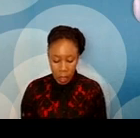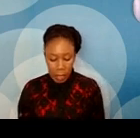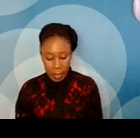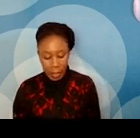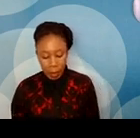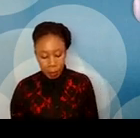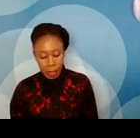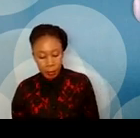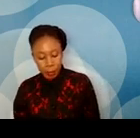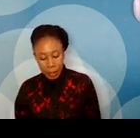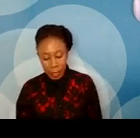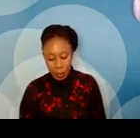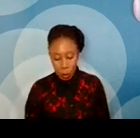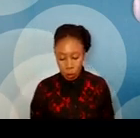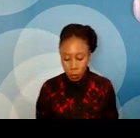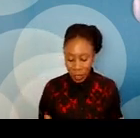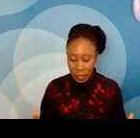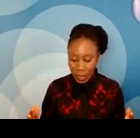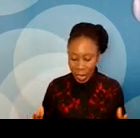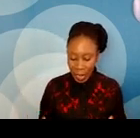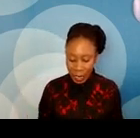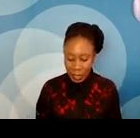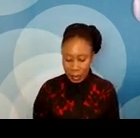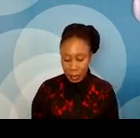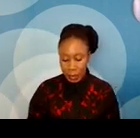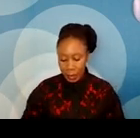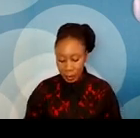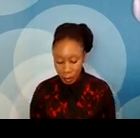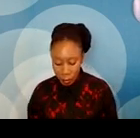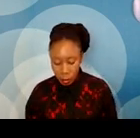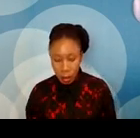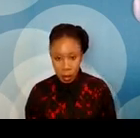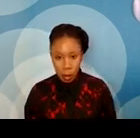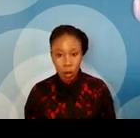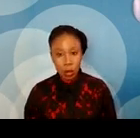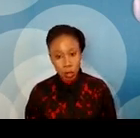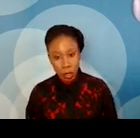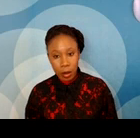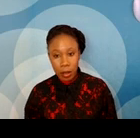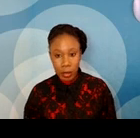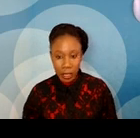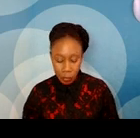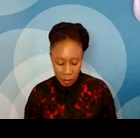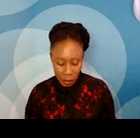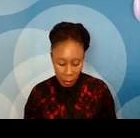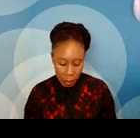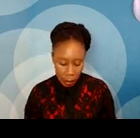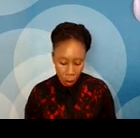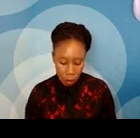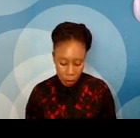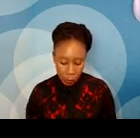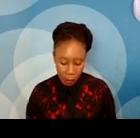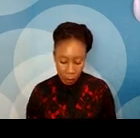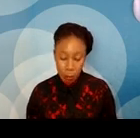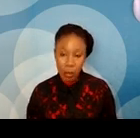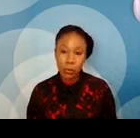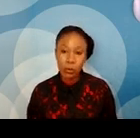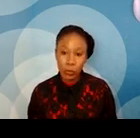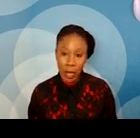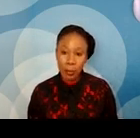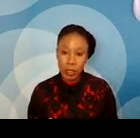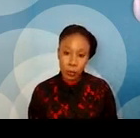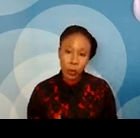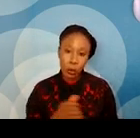nämnt. Men där vi också fastställer allas lika rätt och också den övriga svenska lagstiftningen